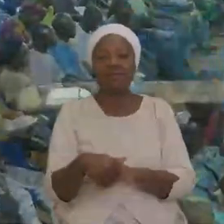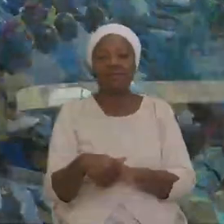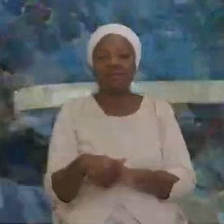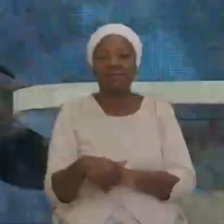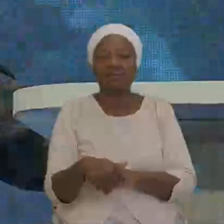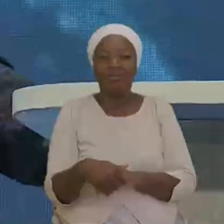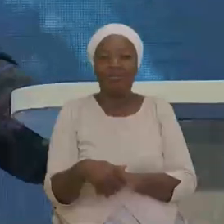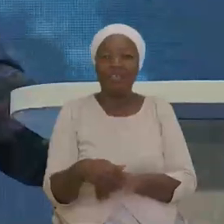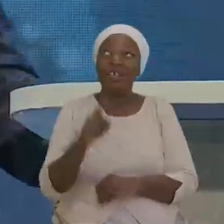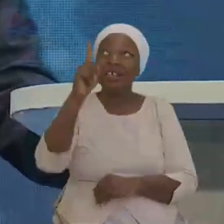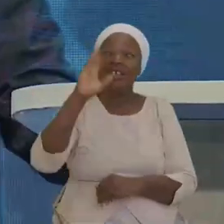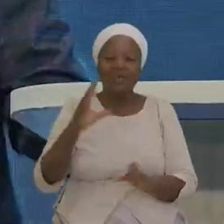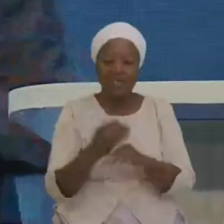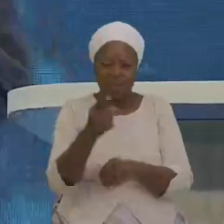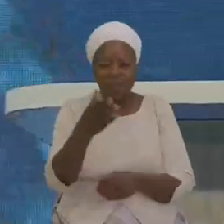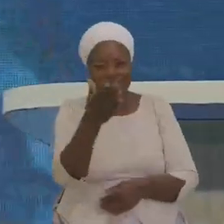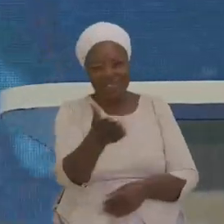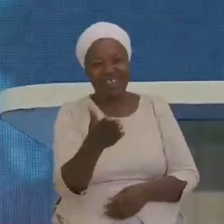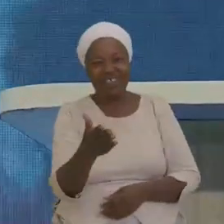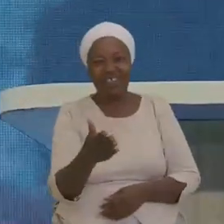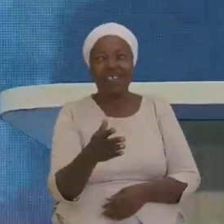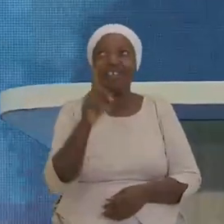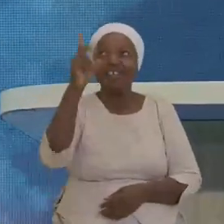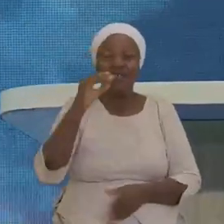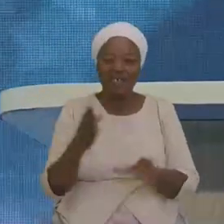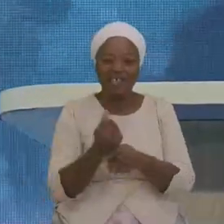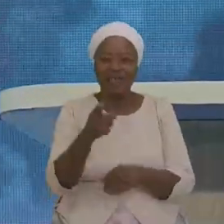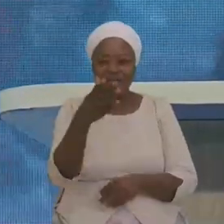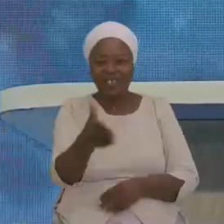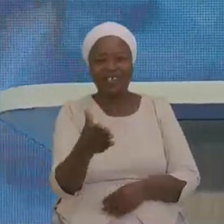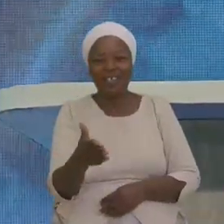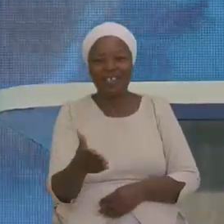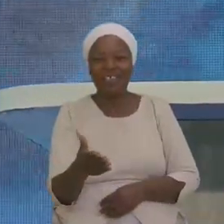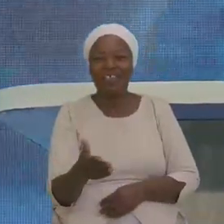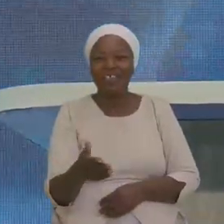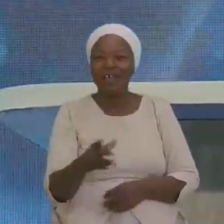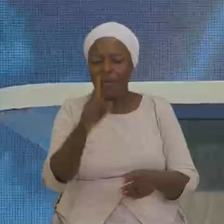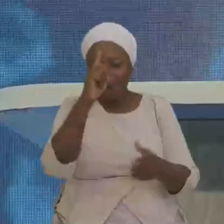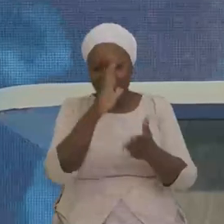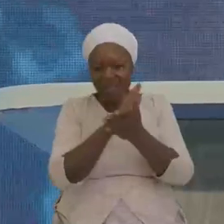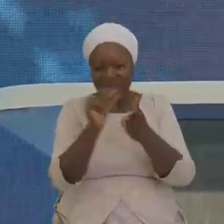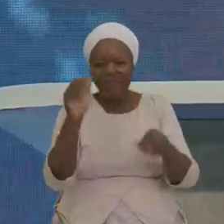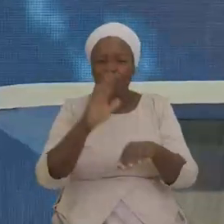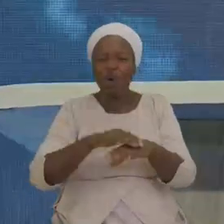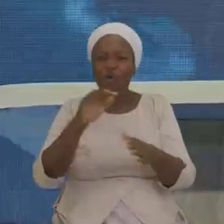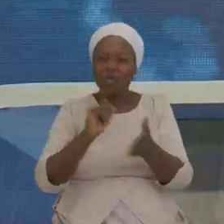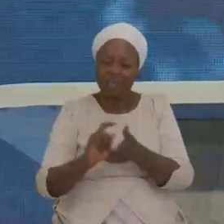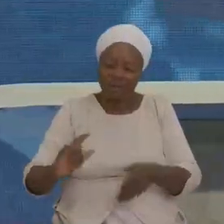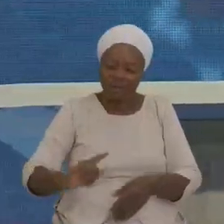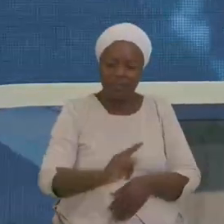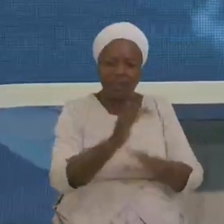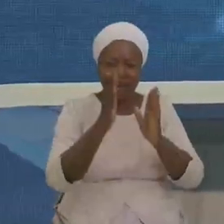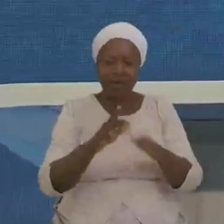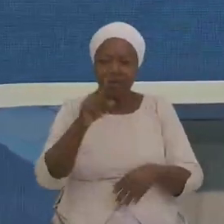Il t'amènera là-bas. Il t'amènera là-bas. crois à ce